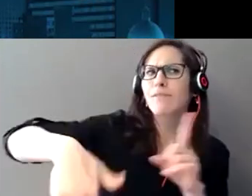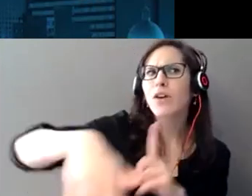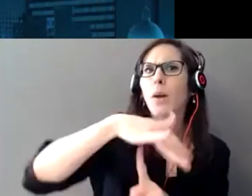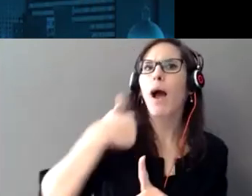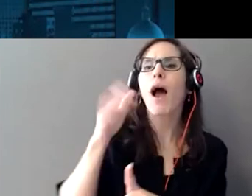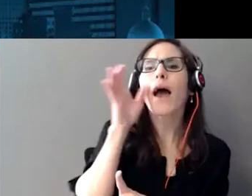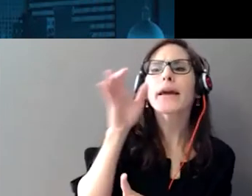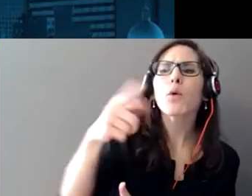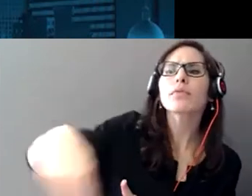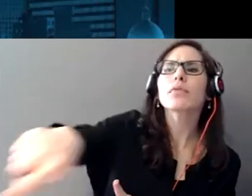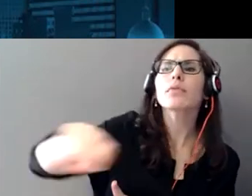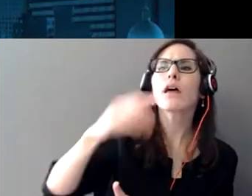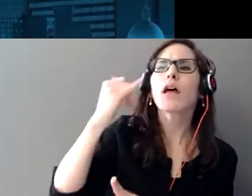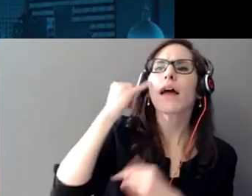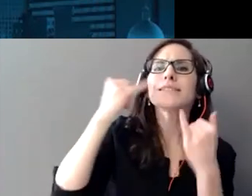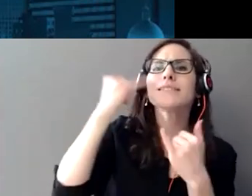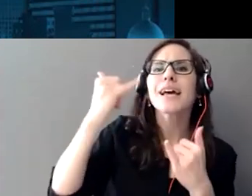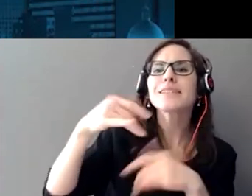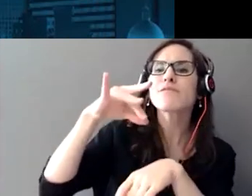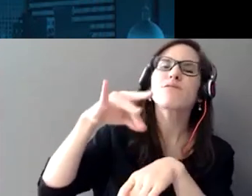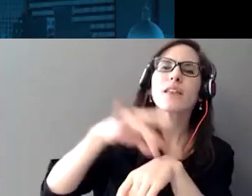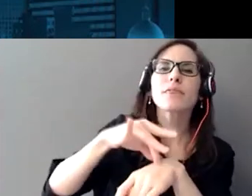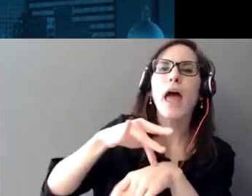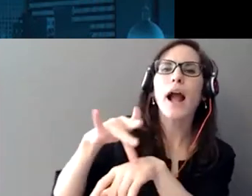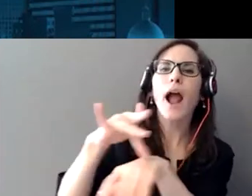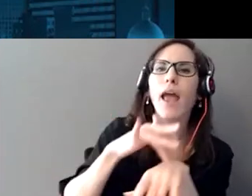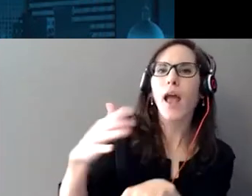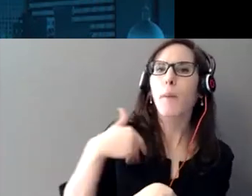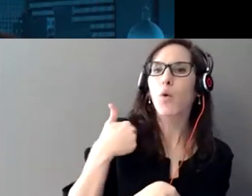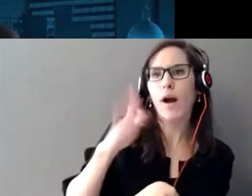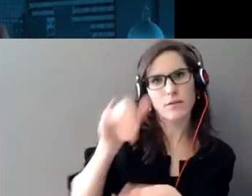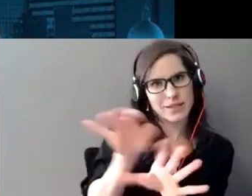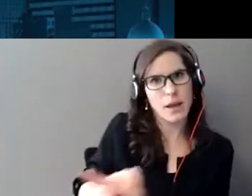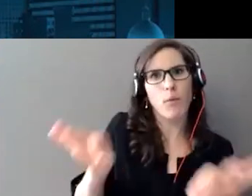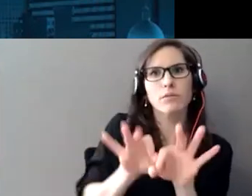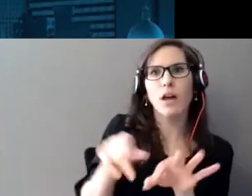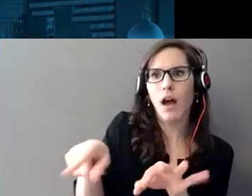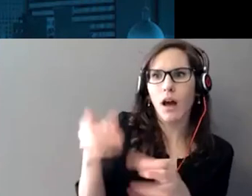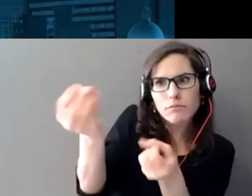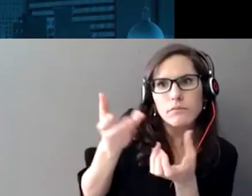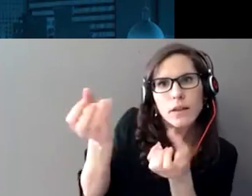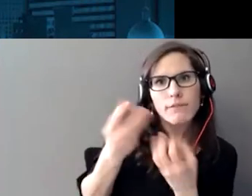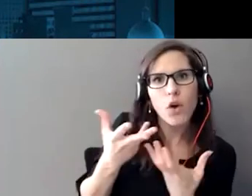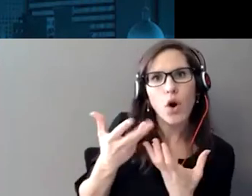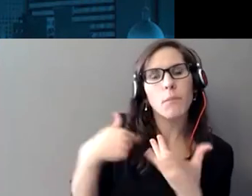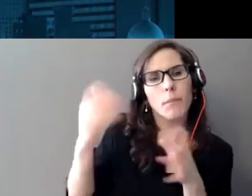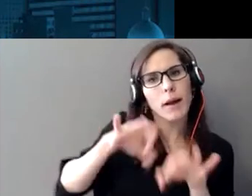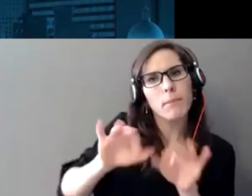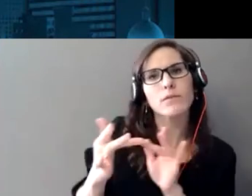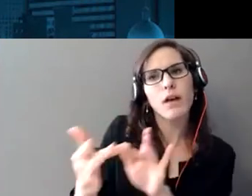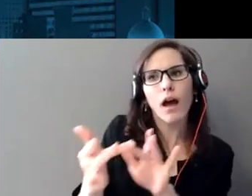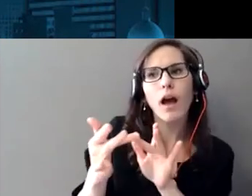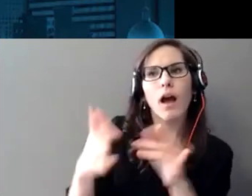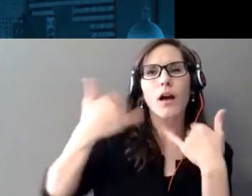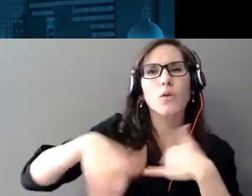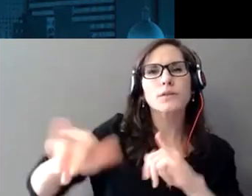ce sont souvent ces initiatives qui nous donnent la température et qui nous permettent d'être toujours en prise avec les enjeux tels qu